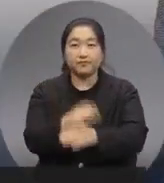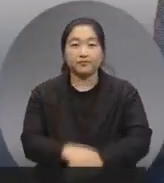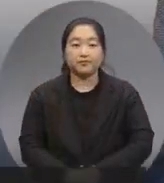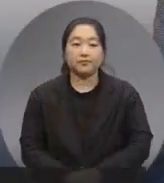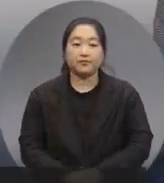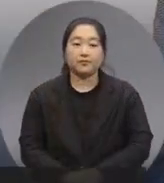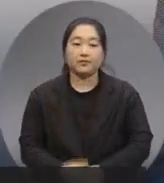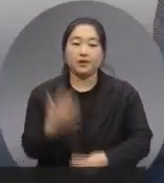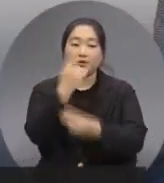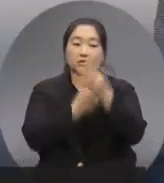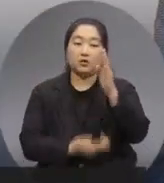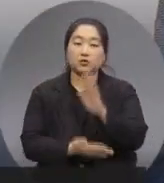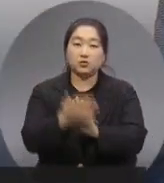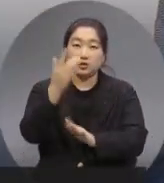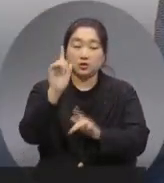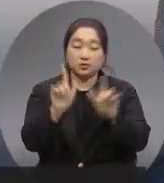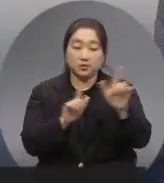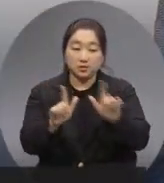이겠는데